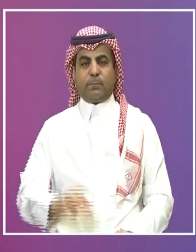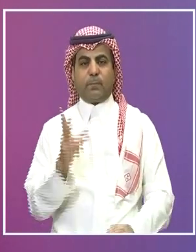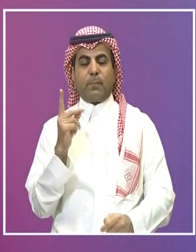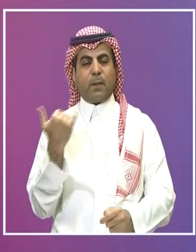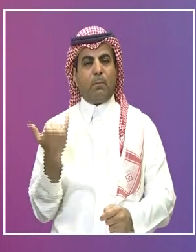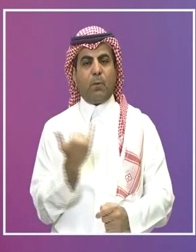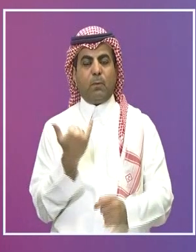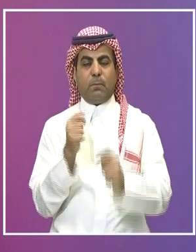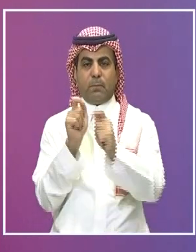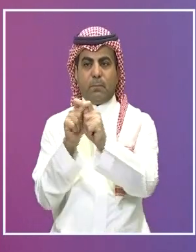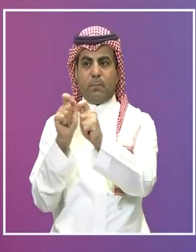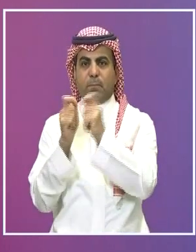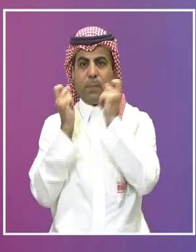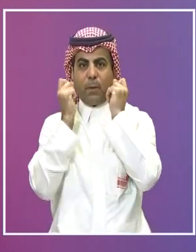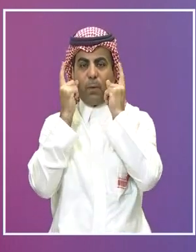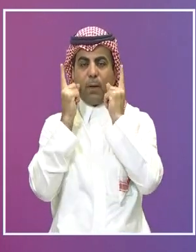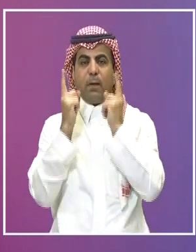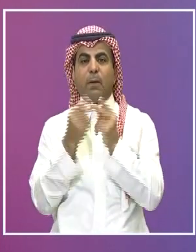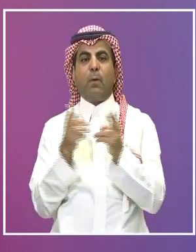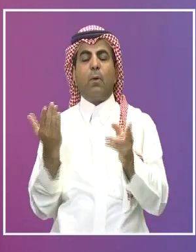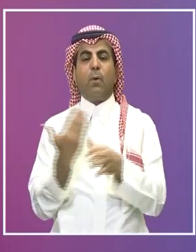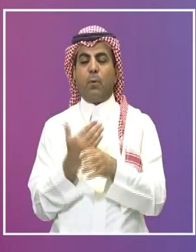وجانب آخر يجب أن نعيه،